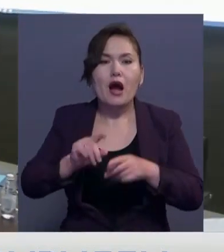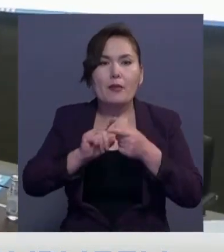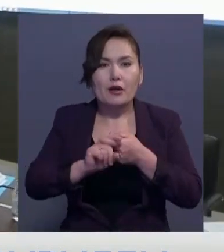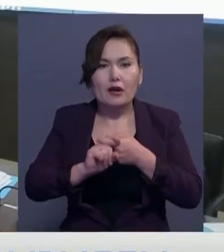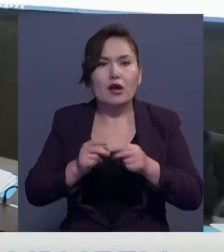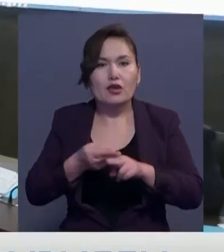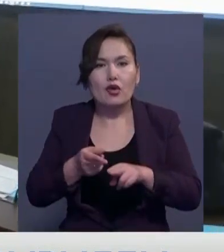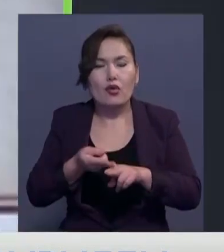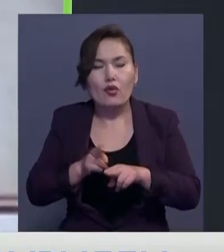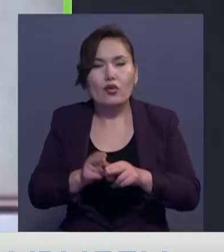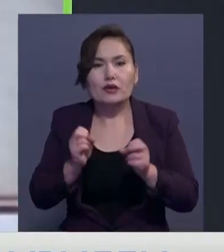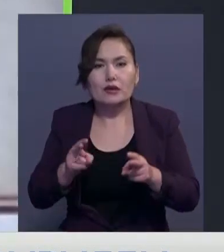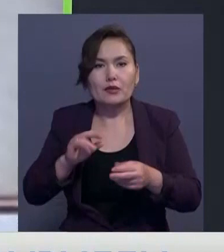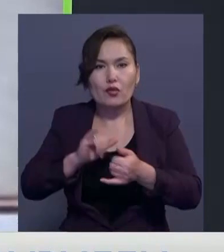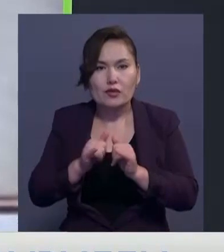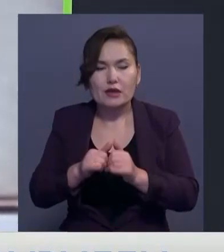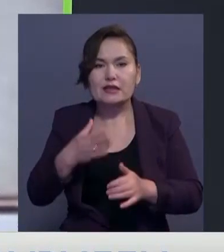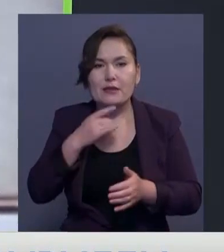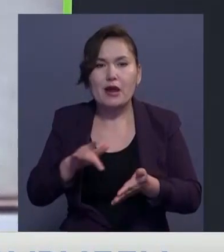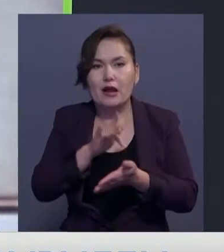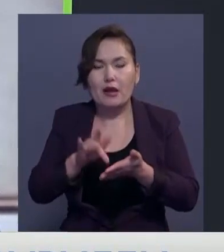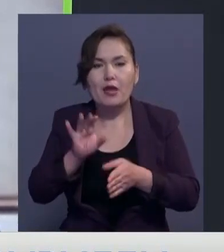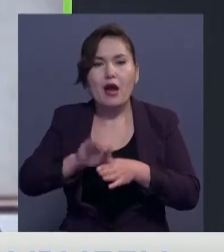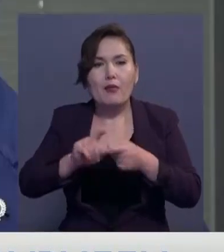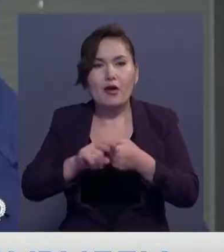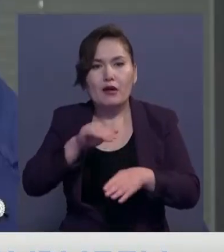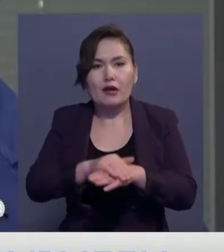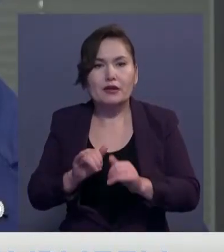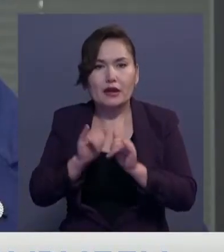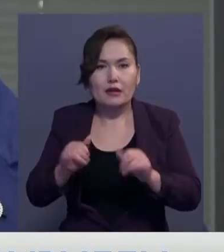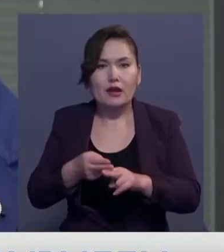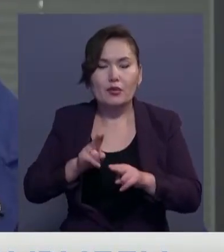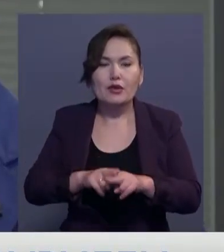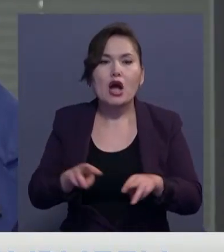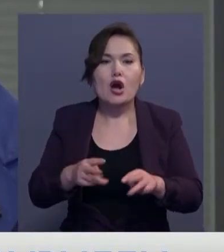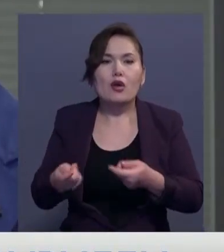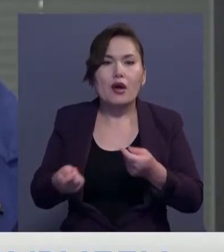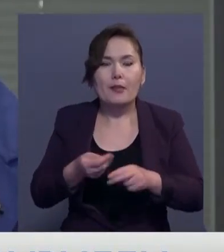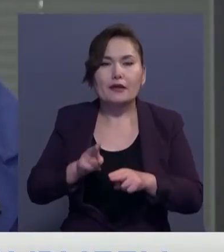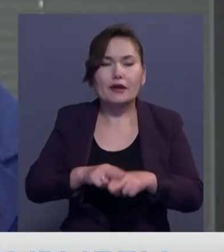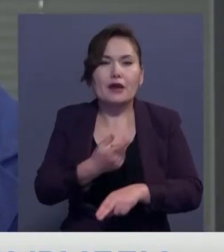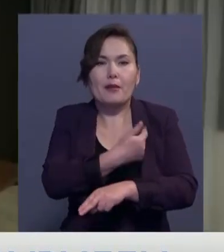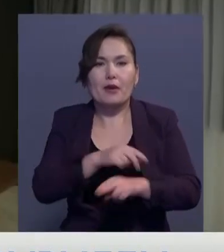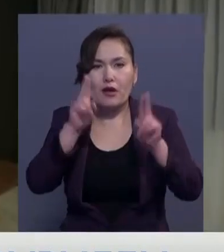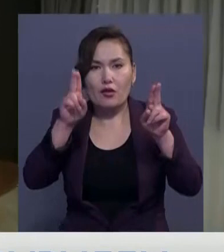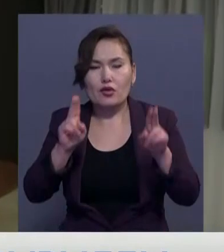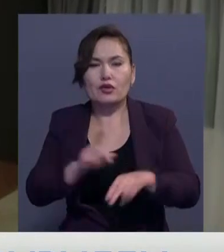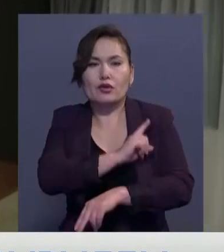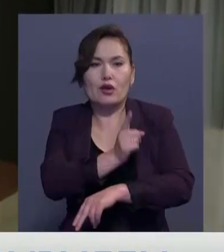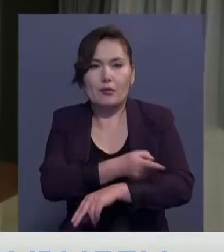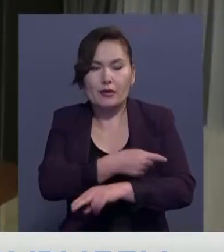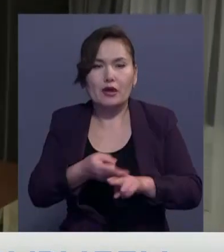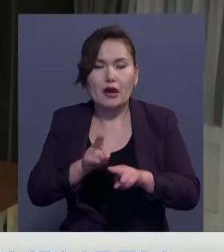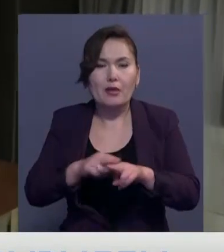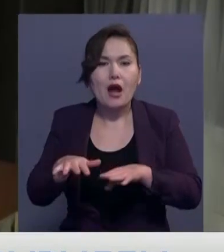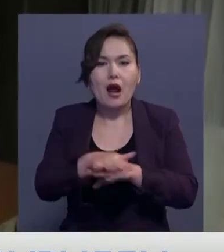жоғары көрсеткіштері Өскемен және Семей қалаларында байқалып отыр. Осыған орай, үкімет басшысы санитарлық талаптарды түсіндіру